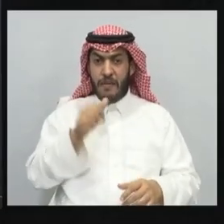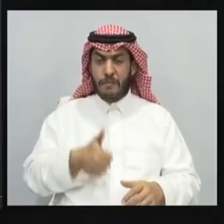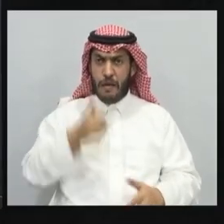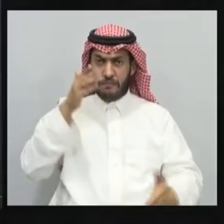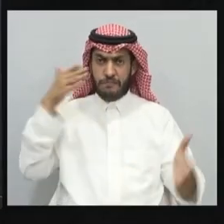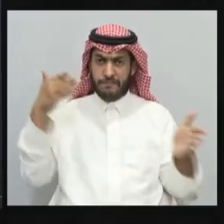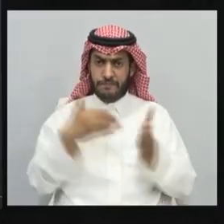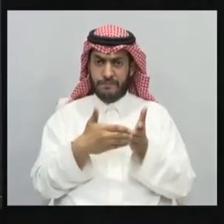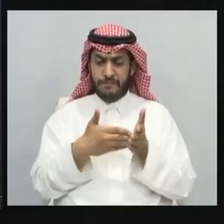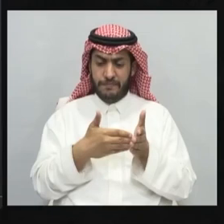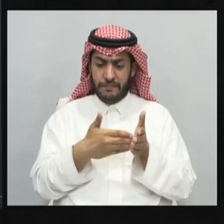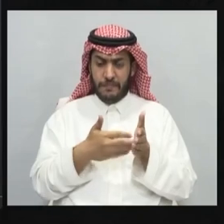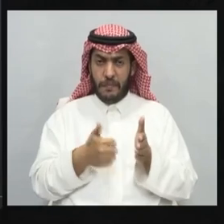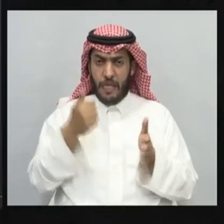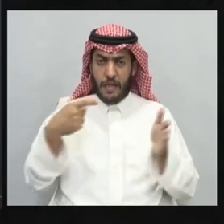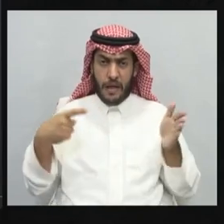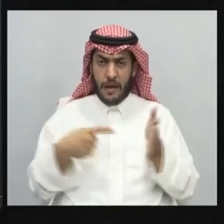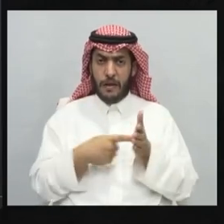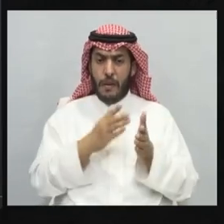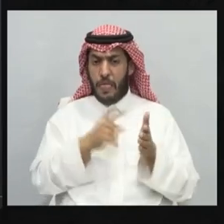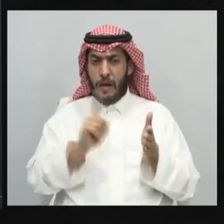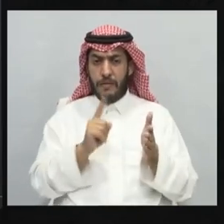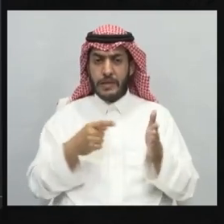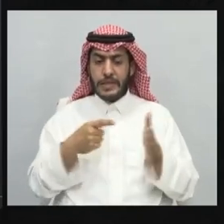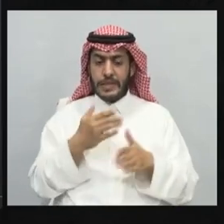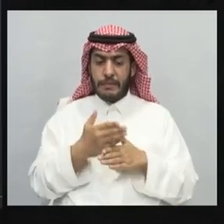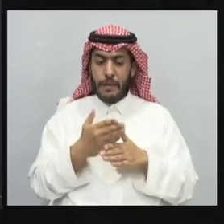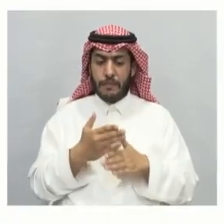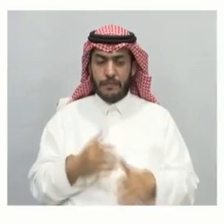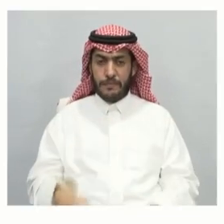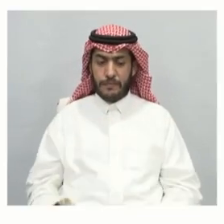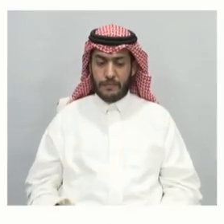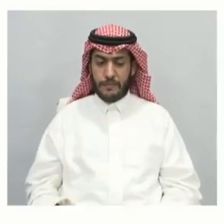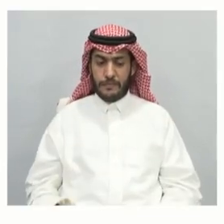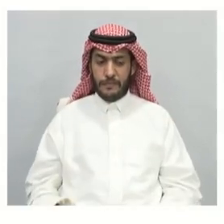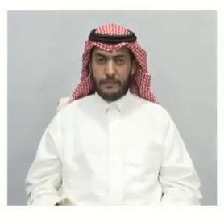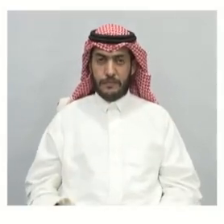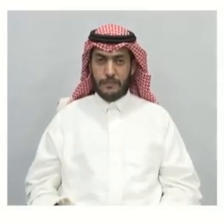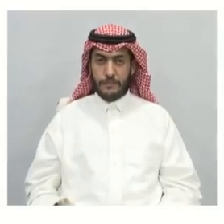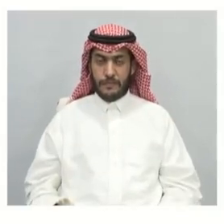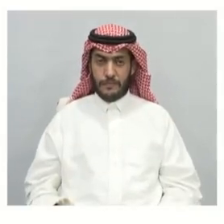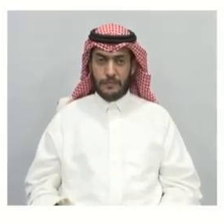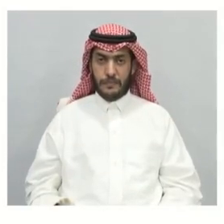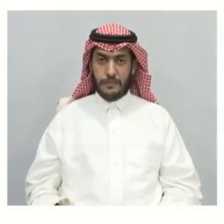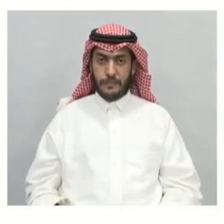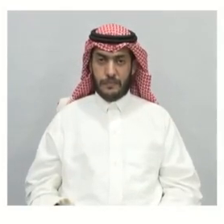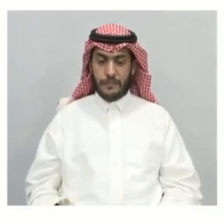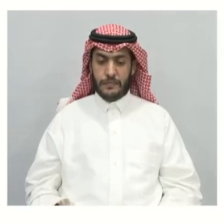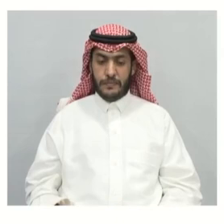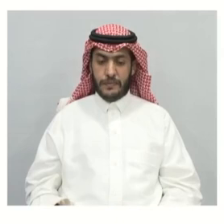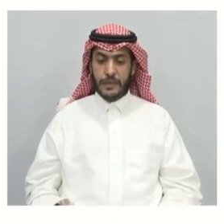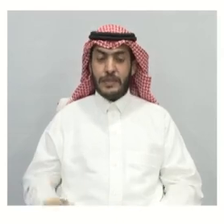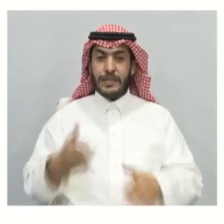الكليه ليش ما تكون منحرفه زي غيرها السبب في ايش يا شباب السبب هو